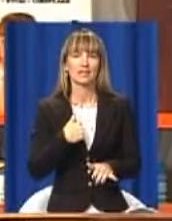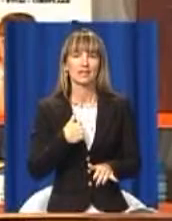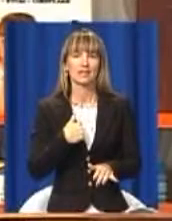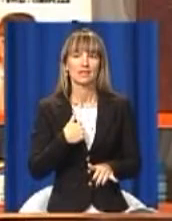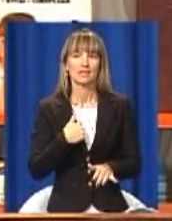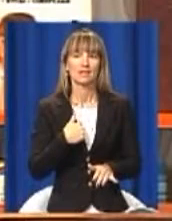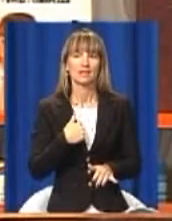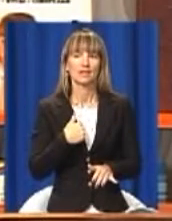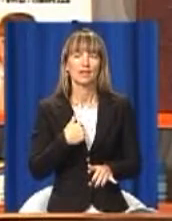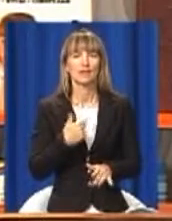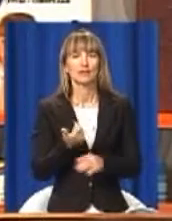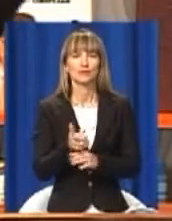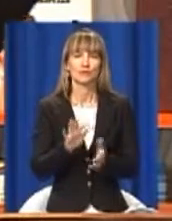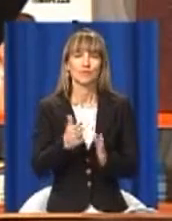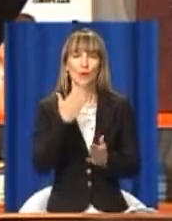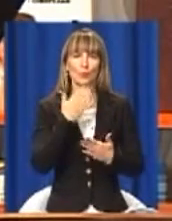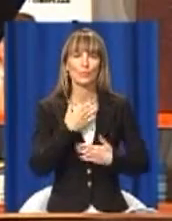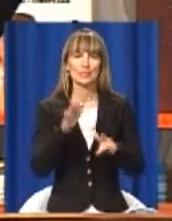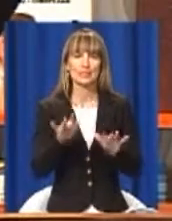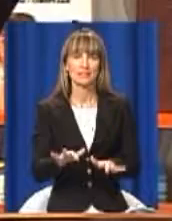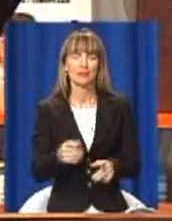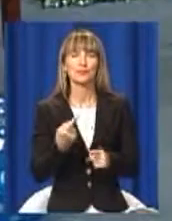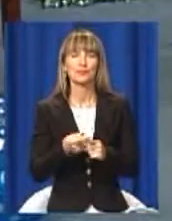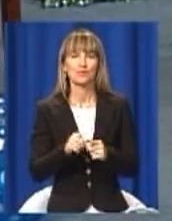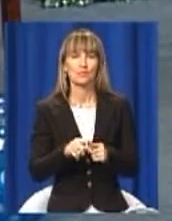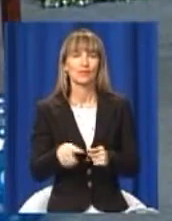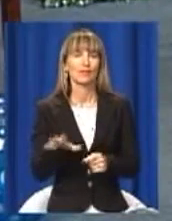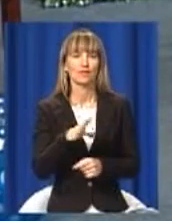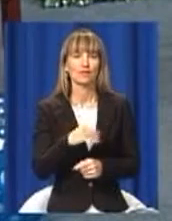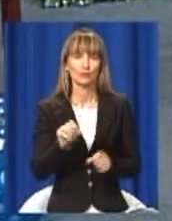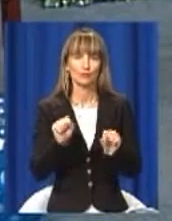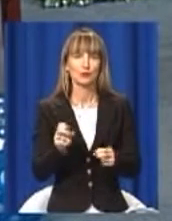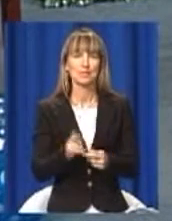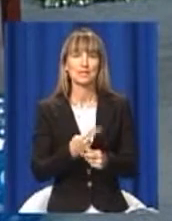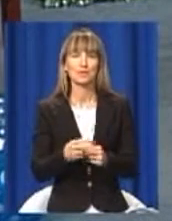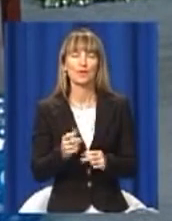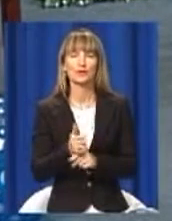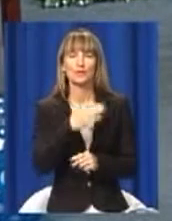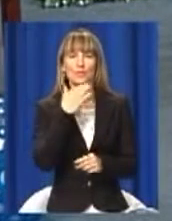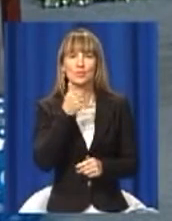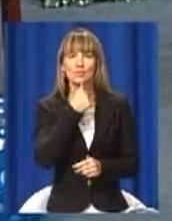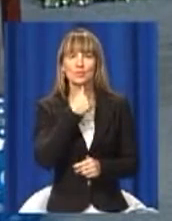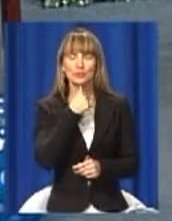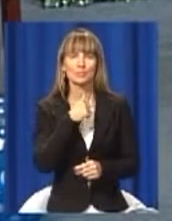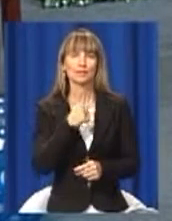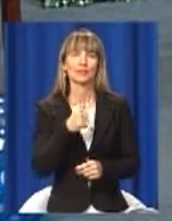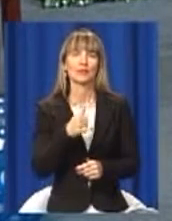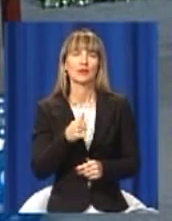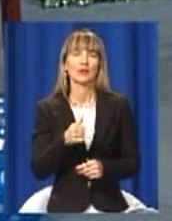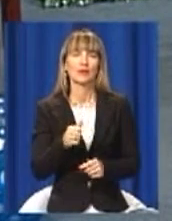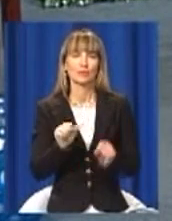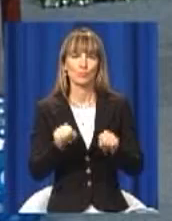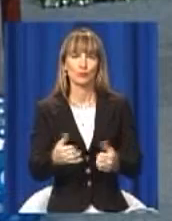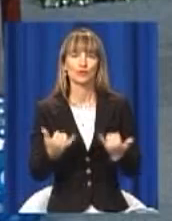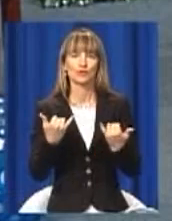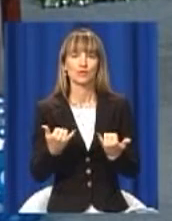сніг, я не дуже люблю сніг. Ну, це все головне виправити, оскільки дуже багато методів цікавих, ось які ми вже навели, можна